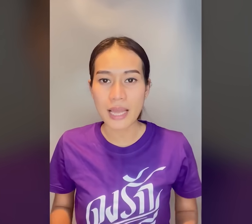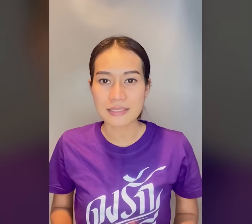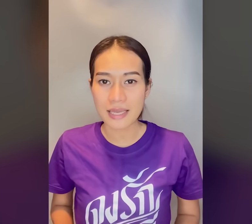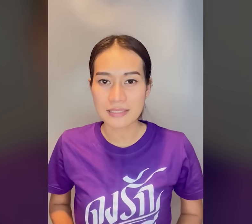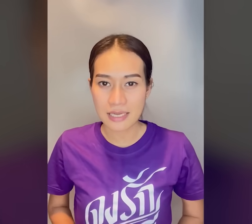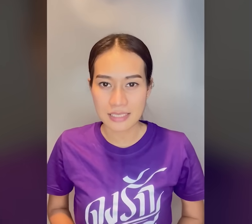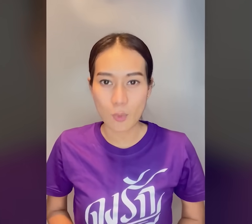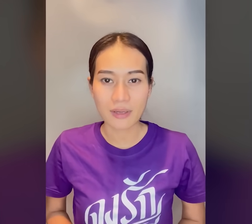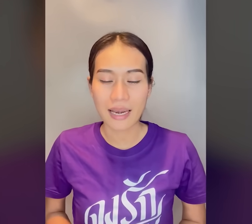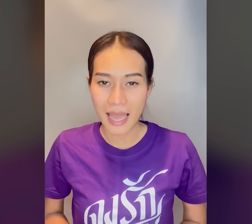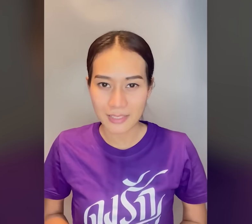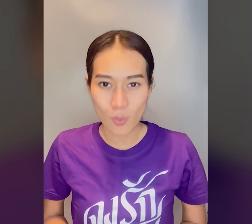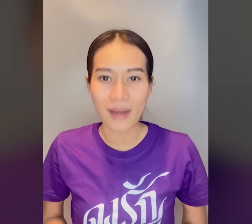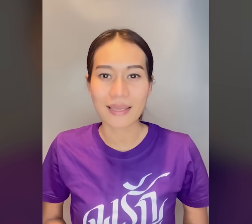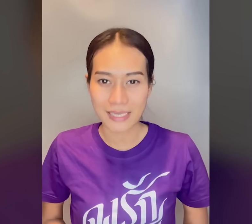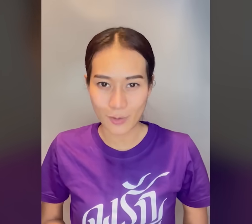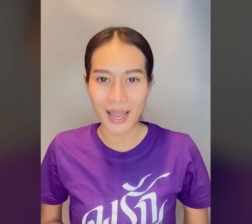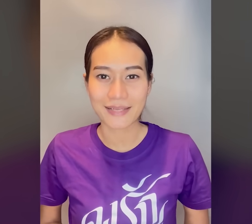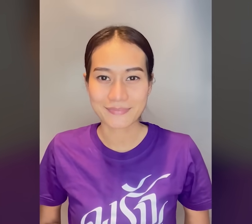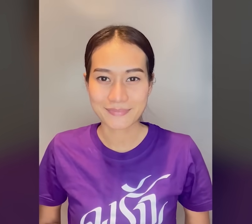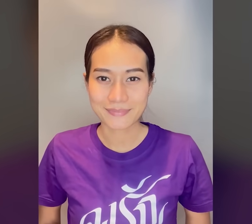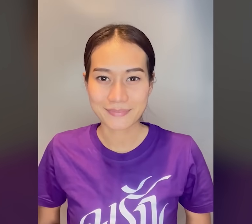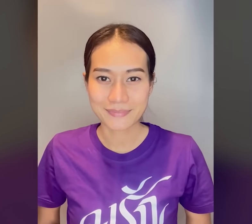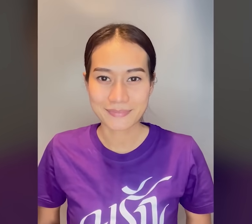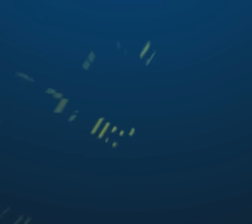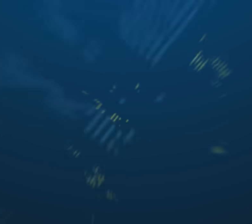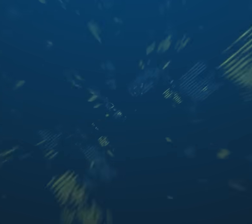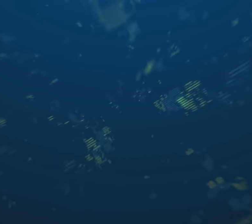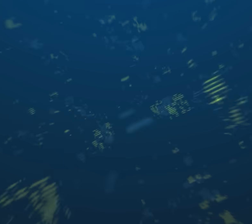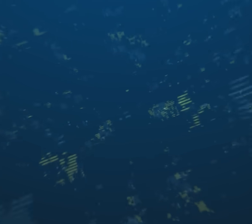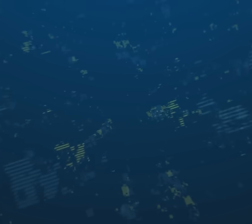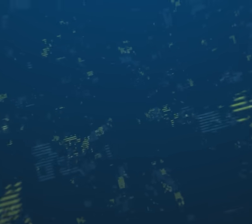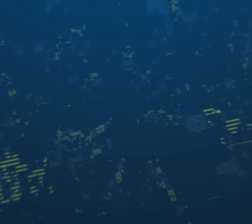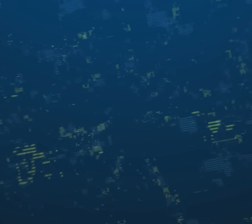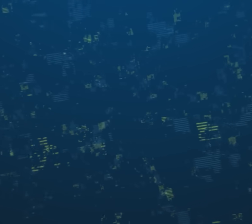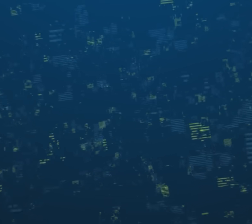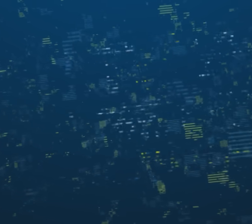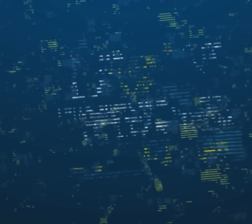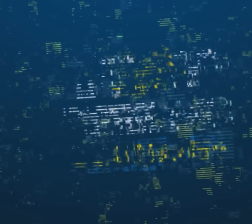ะร่วมกันใส่เสื้อสีม่วงกันหลายจังหวัดเลยทีเดียวค่ะ